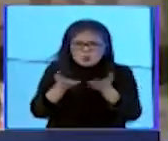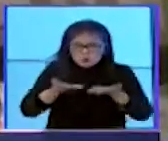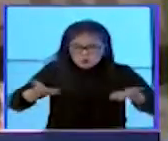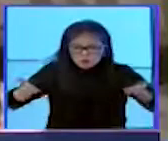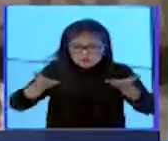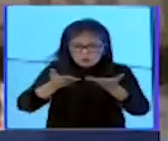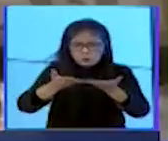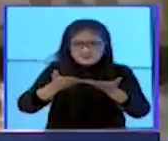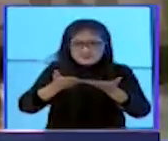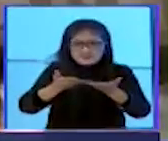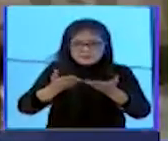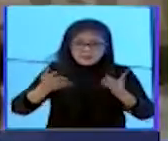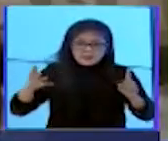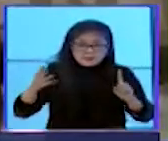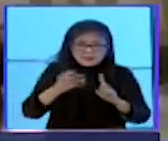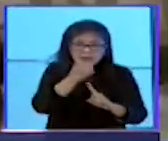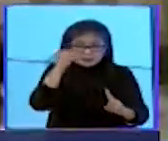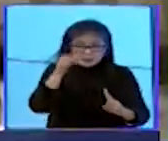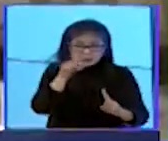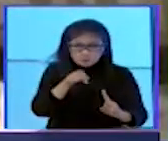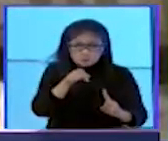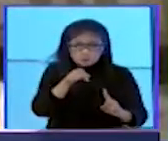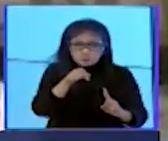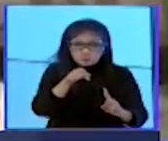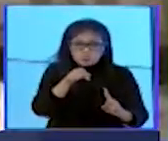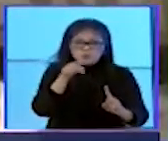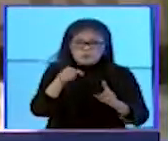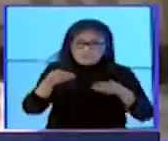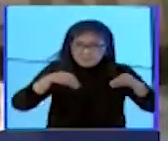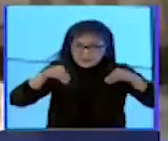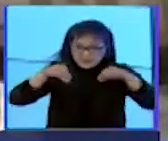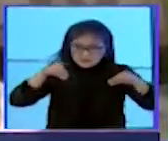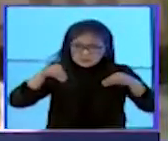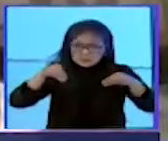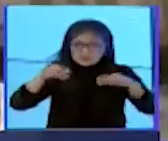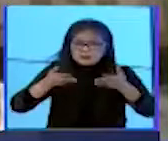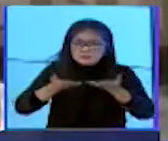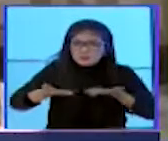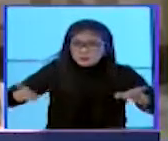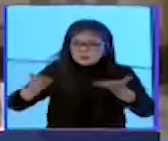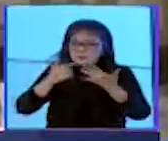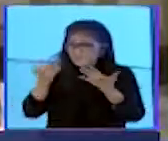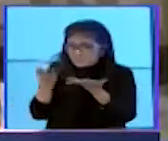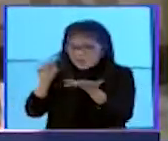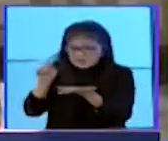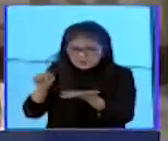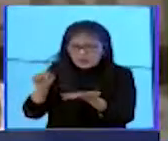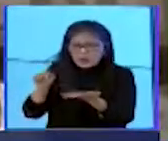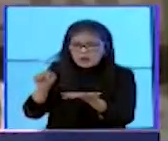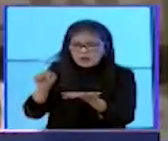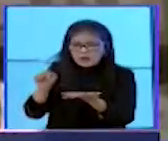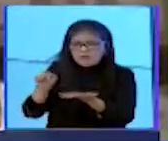pencapaian eh tapaian materi dalam situasi normal tidak dipakai Dimas apa demi